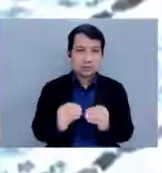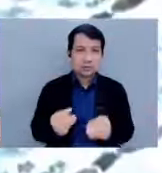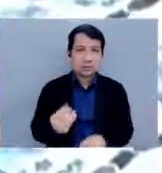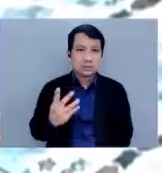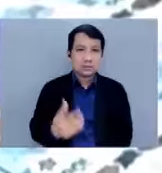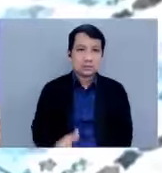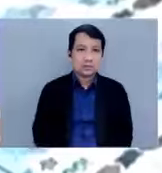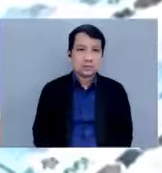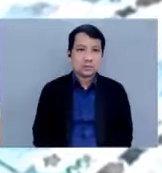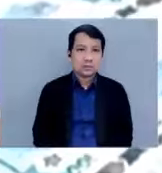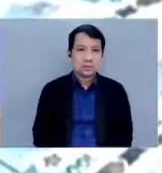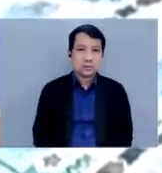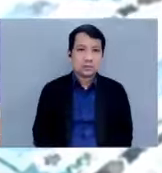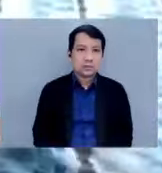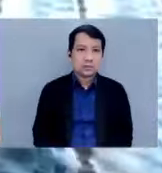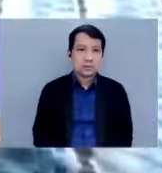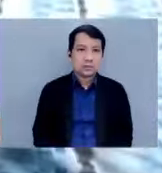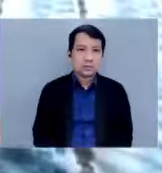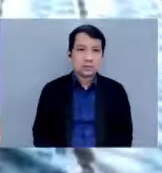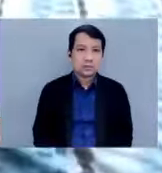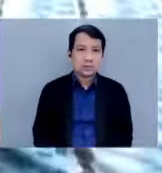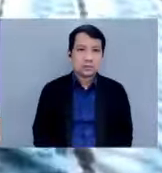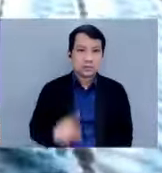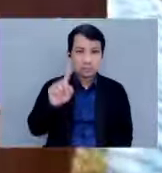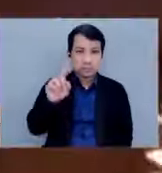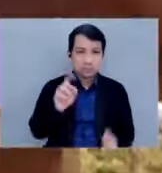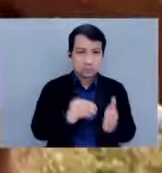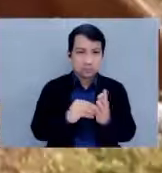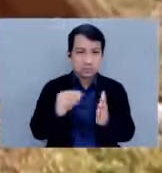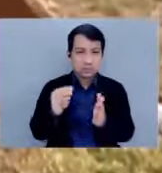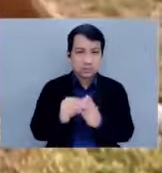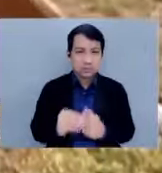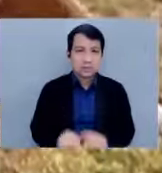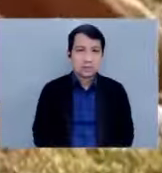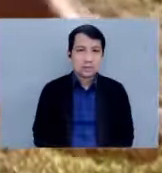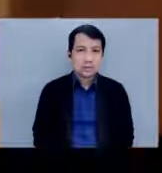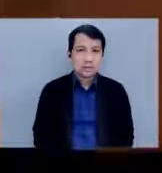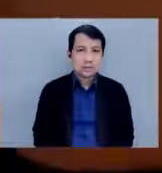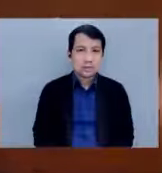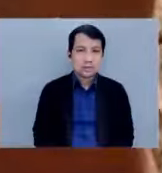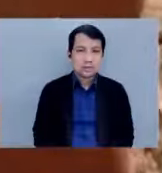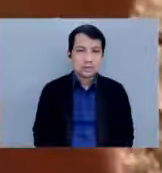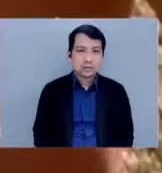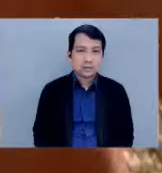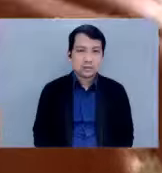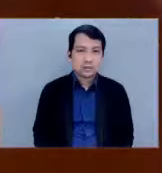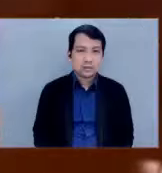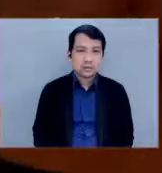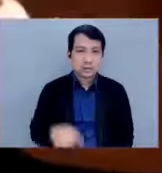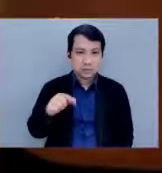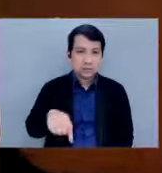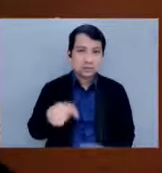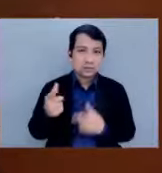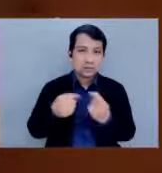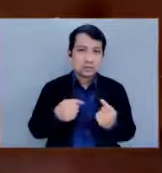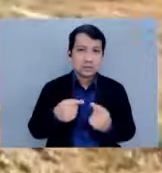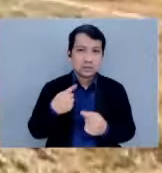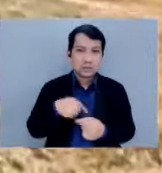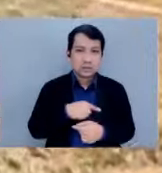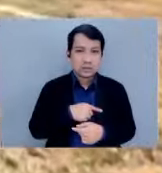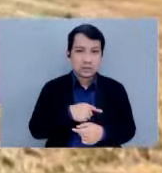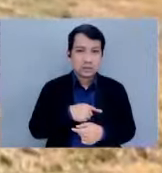ginamit, umabot ng 1 milyong piso. Kakaiba ito sa ranggola natin ngayon. Tayo pala yung nakagawa. Nagawa sa